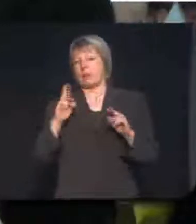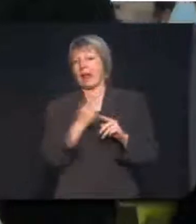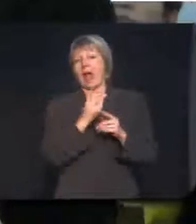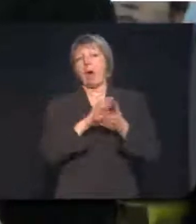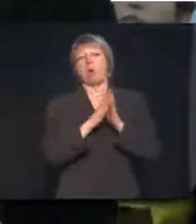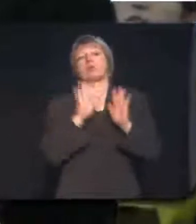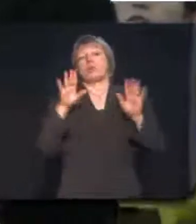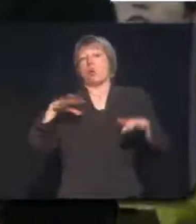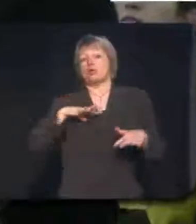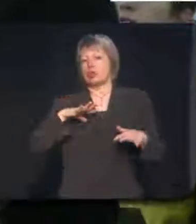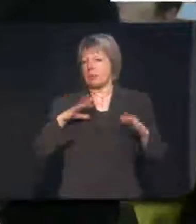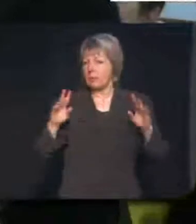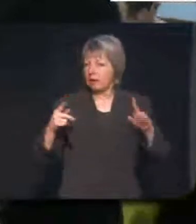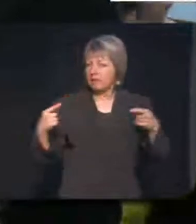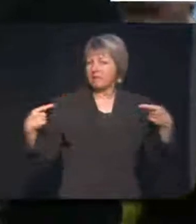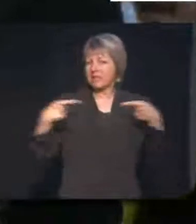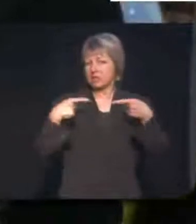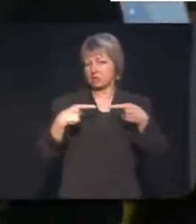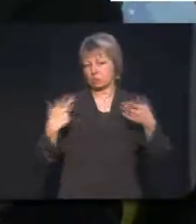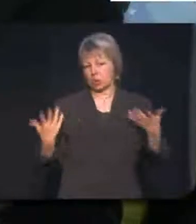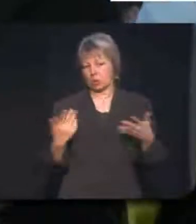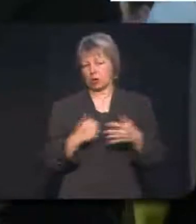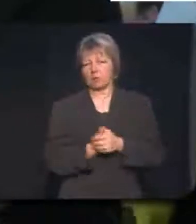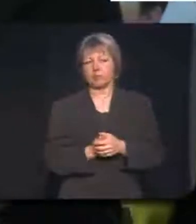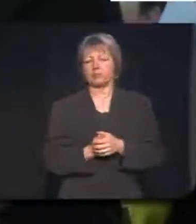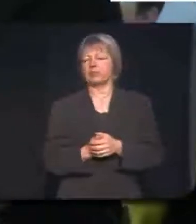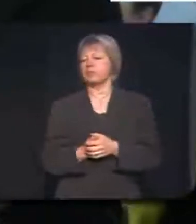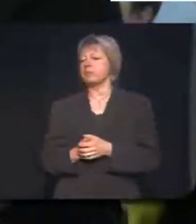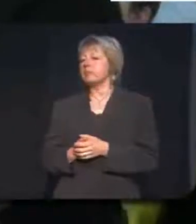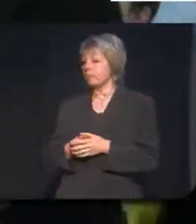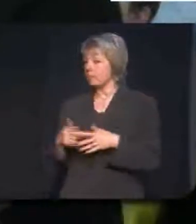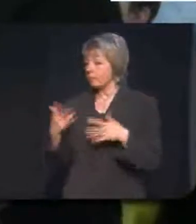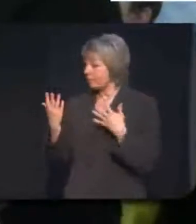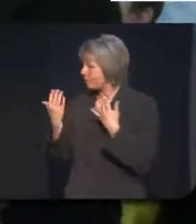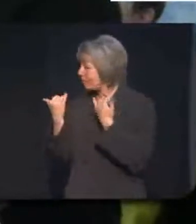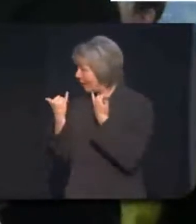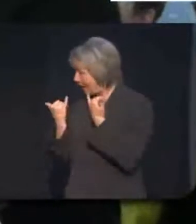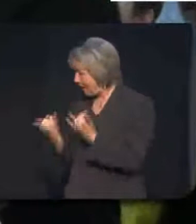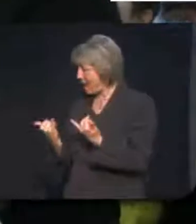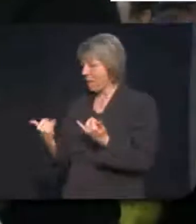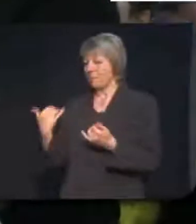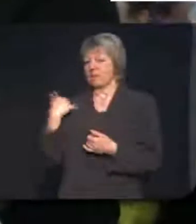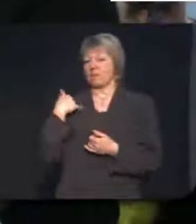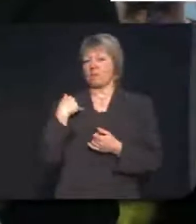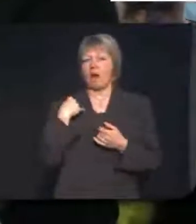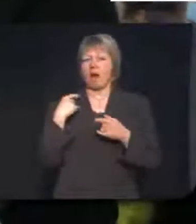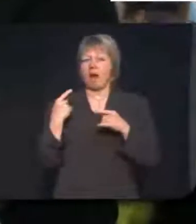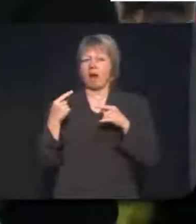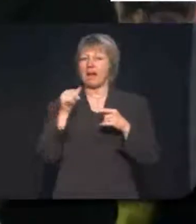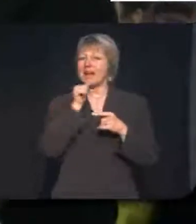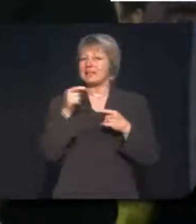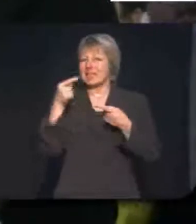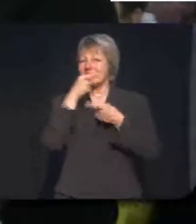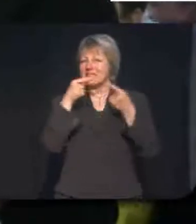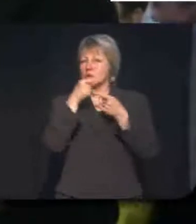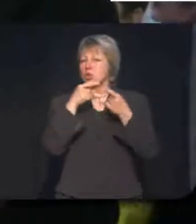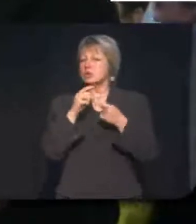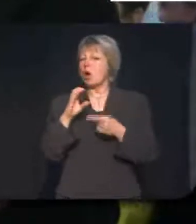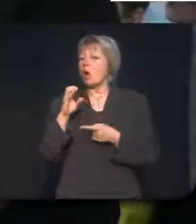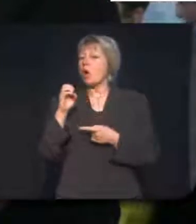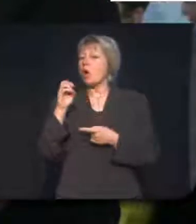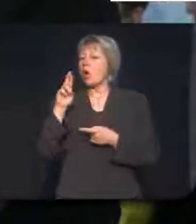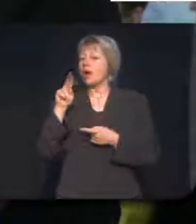wir werden das mit Cornelia Otto eben noch oder gestern war es auch diskutiert sie leider auch kein Problem sondern